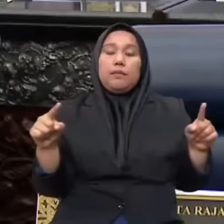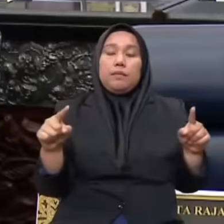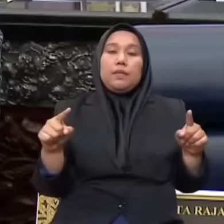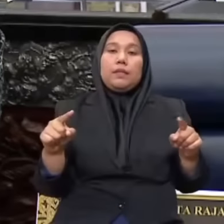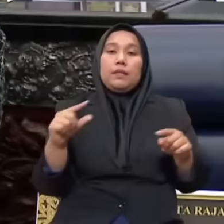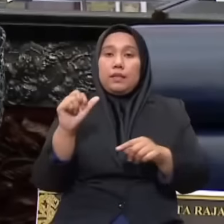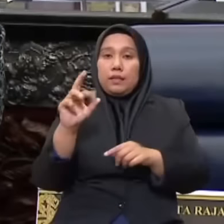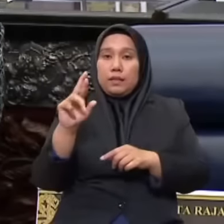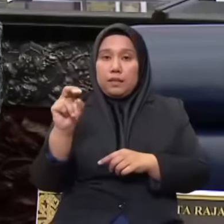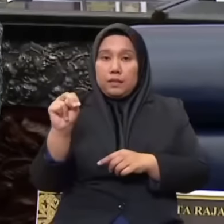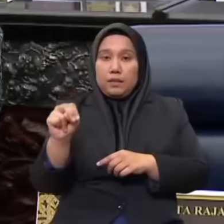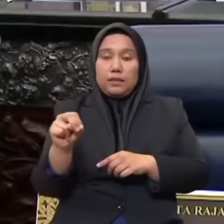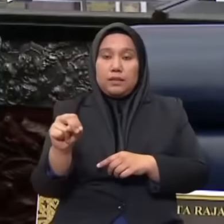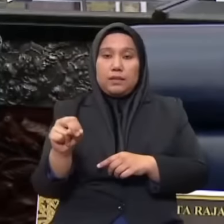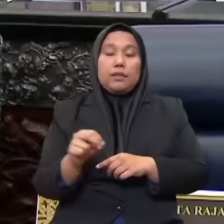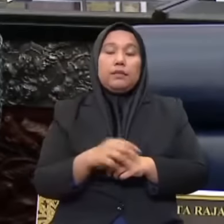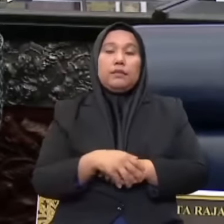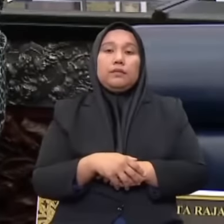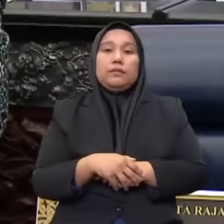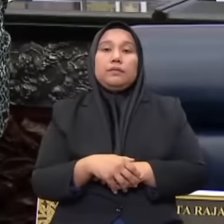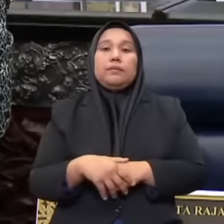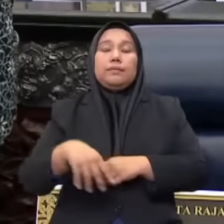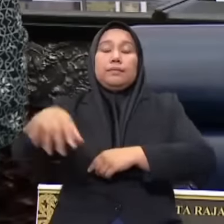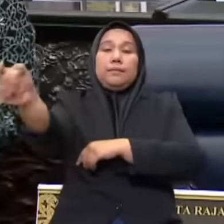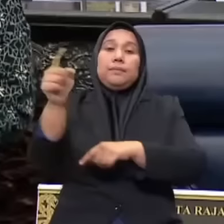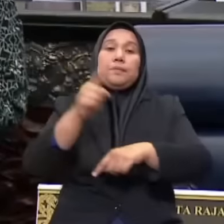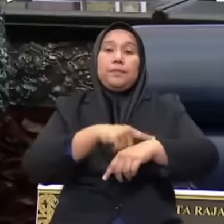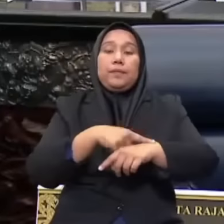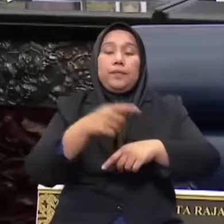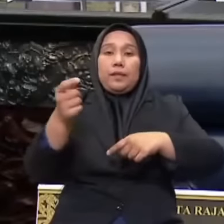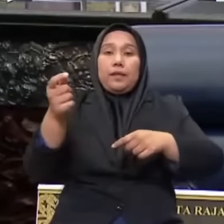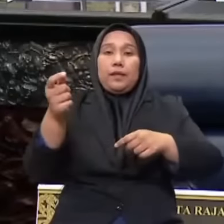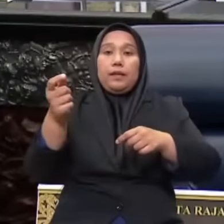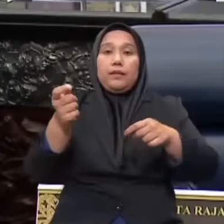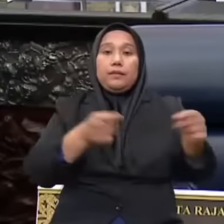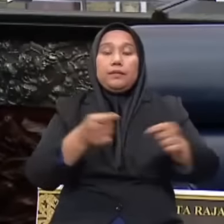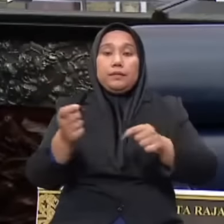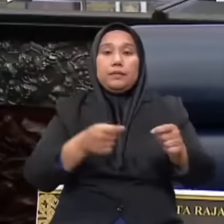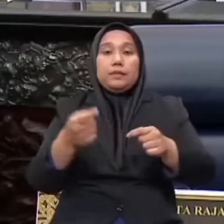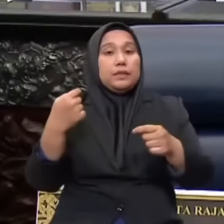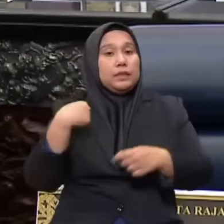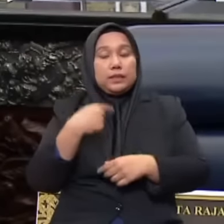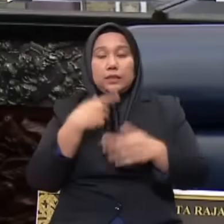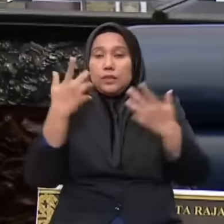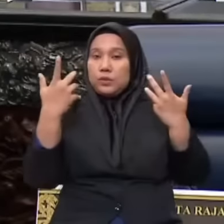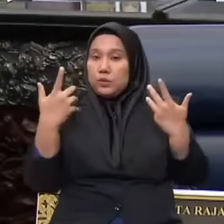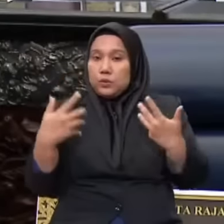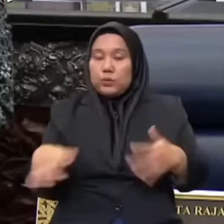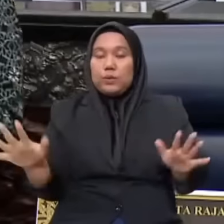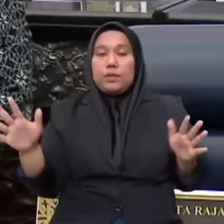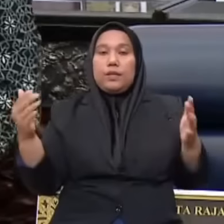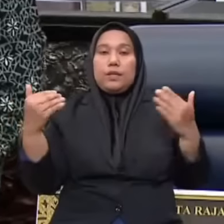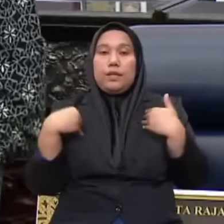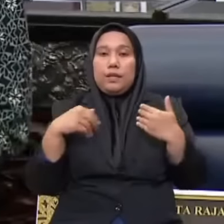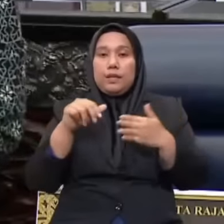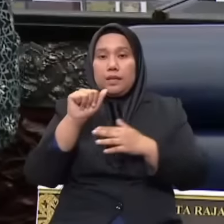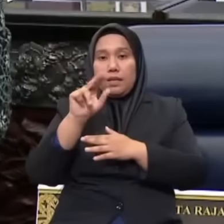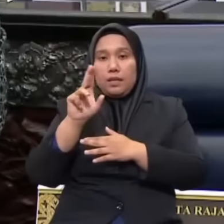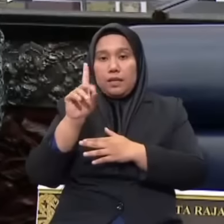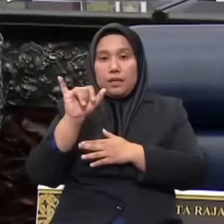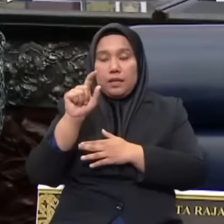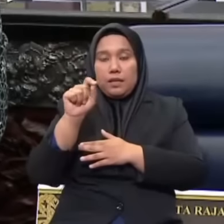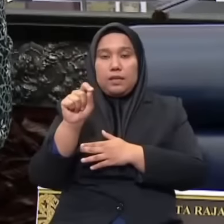diteruskan semasa pentadbiran sahabat-sahabat di sana dan kita telah ada audit selama bertahun-tahun geran